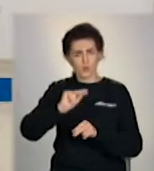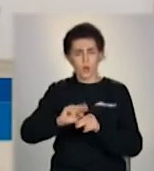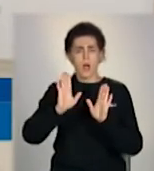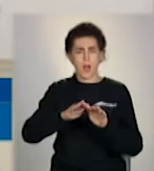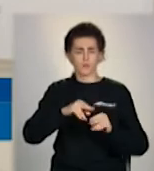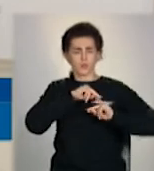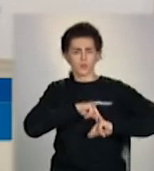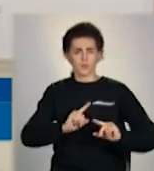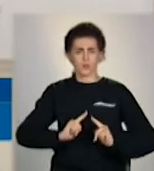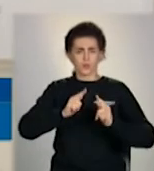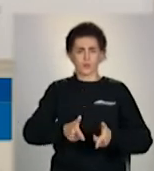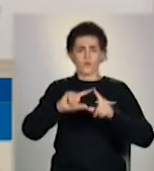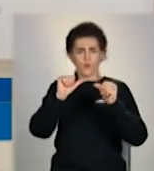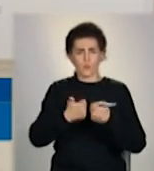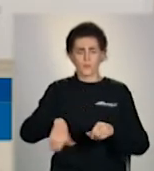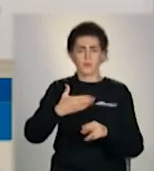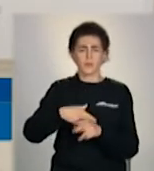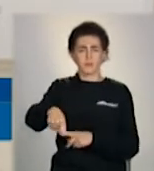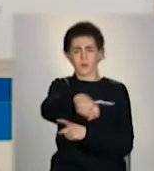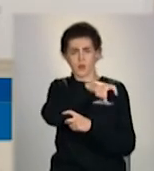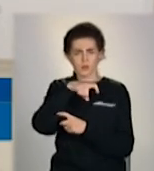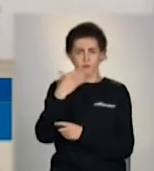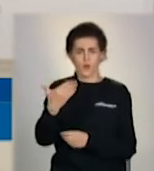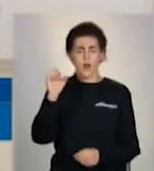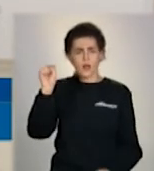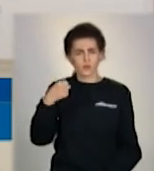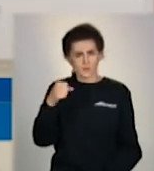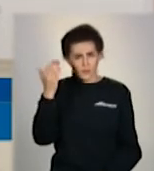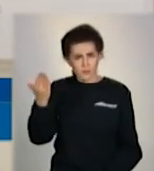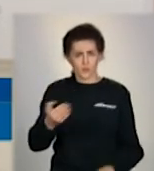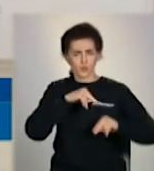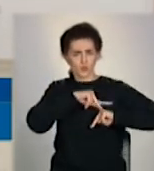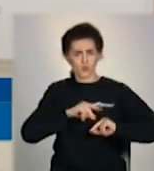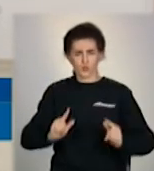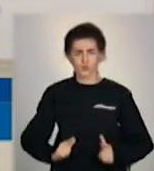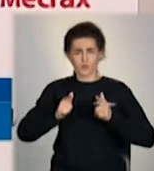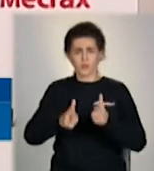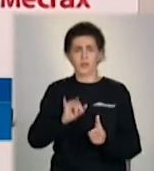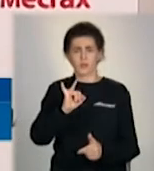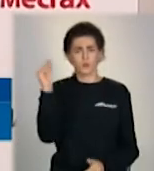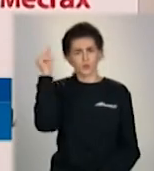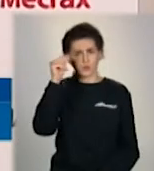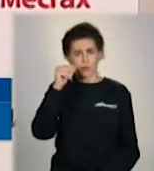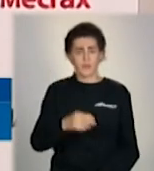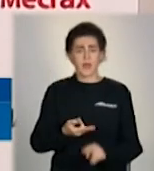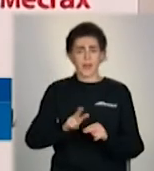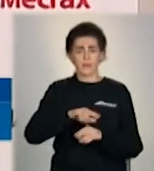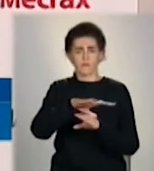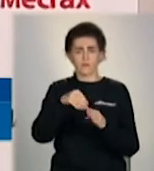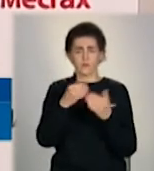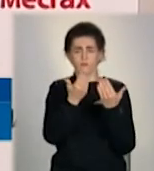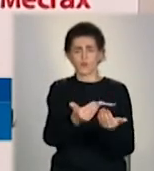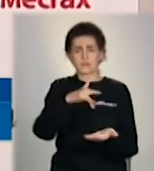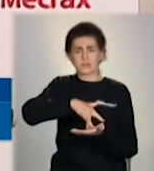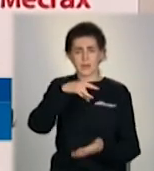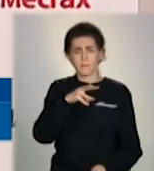групу машиністів-крановщиків на «Азовсталь» з трудоустройством і послідовим обученням. Нині завдяки центру кар'єри